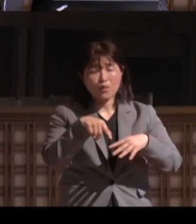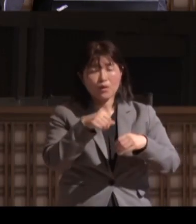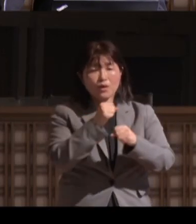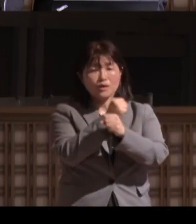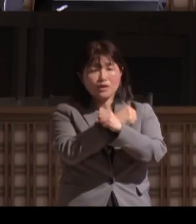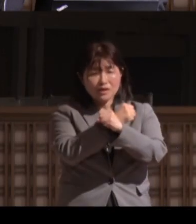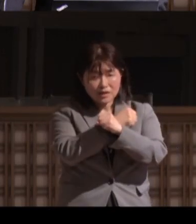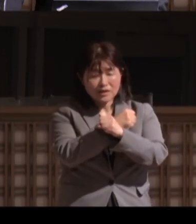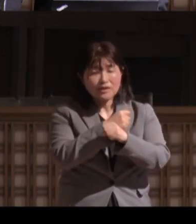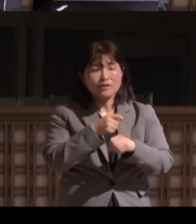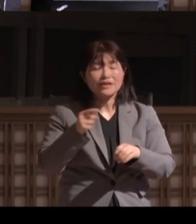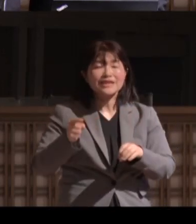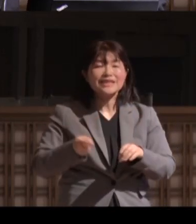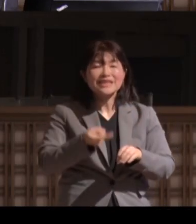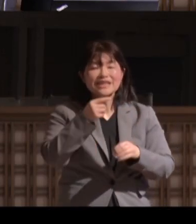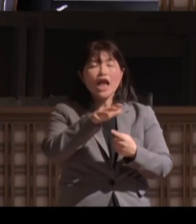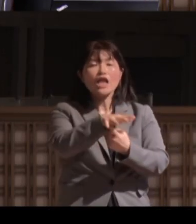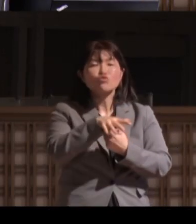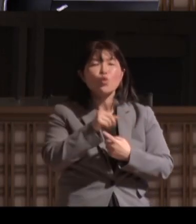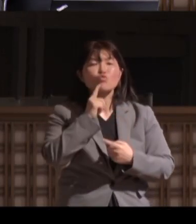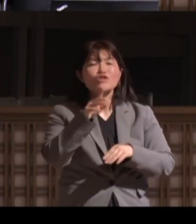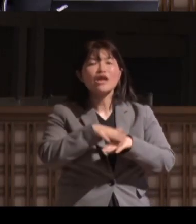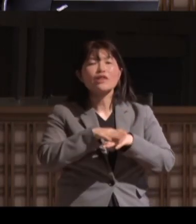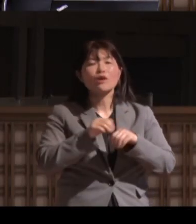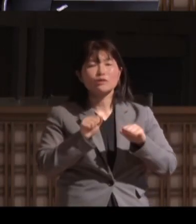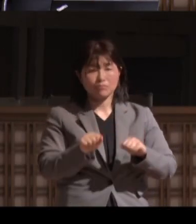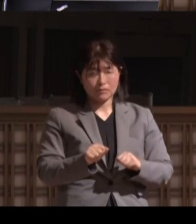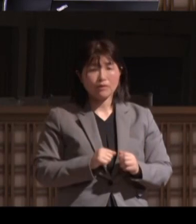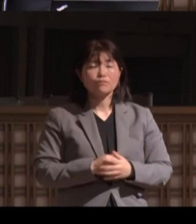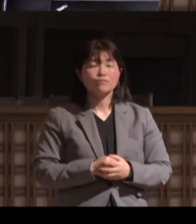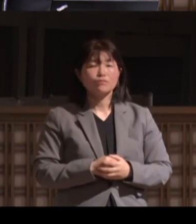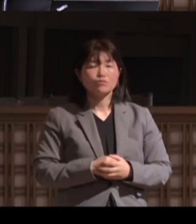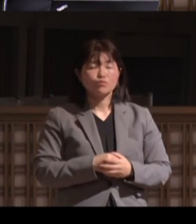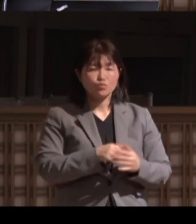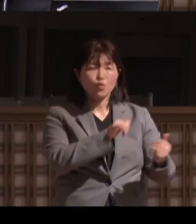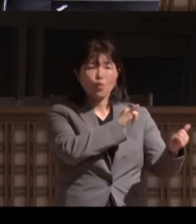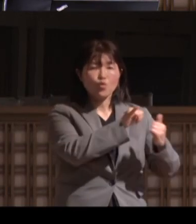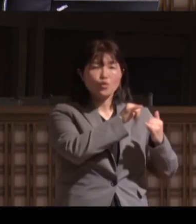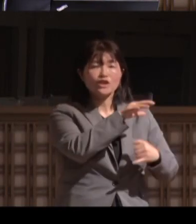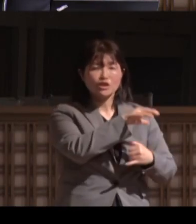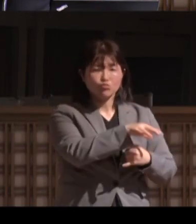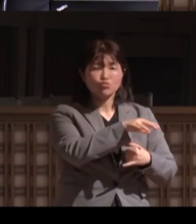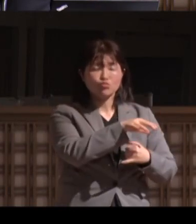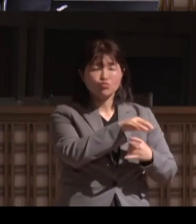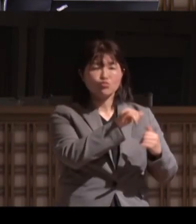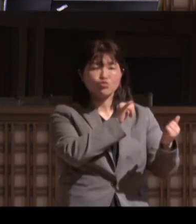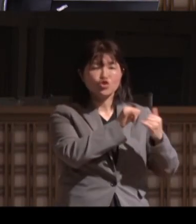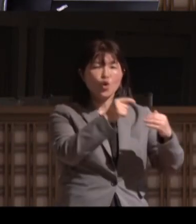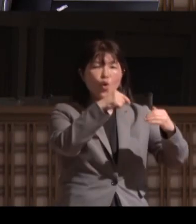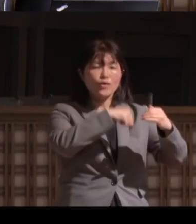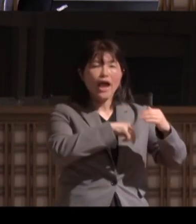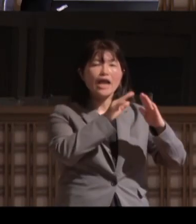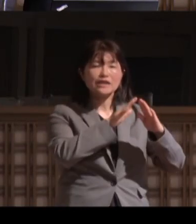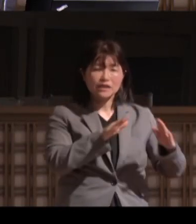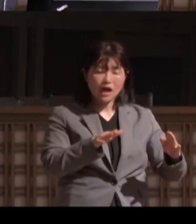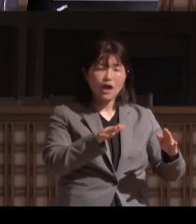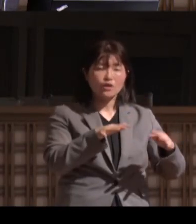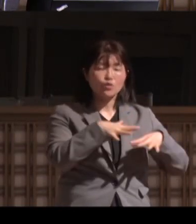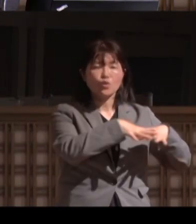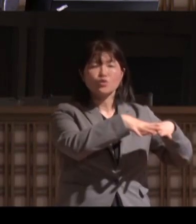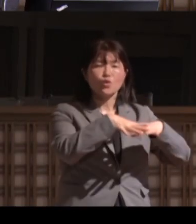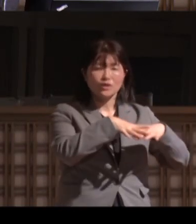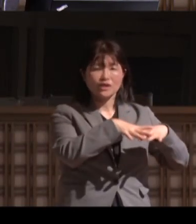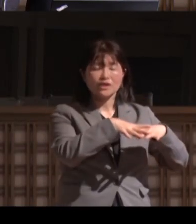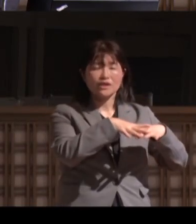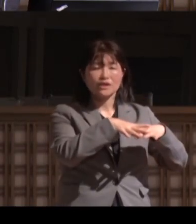ま自然村と言ったりしますけどあるいはあ都市部ではですねこう町内会という組織をえ